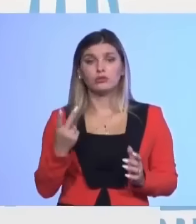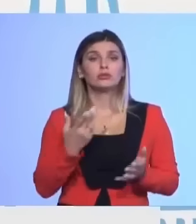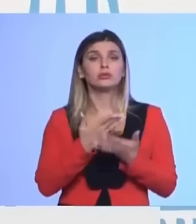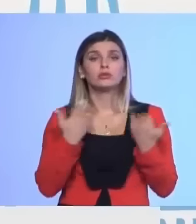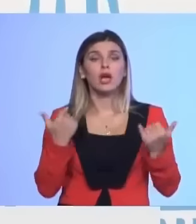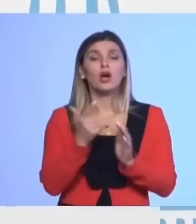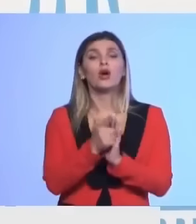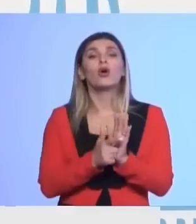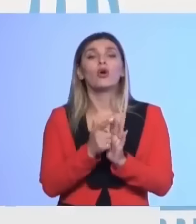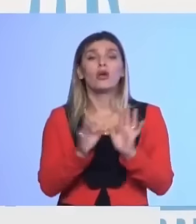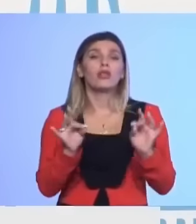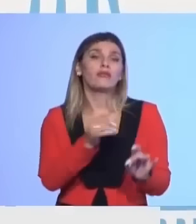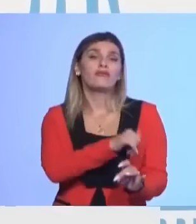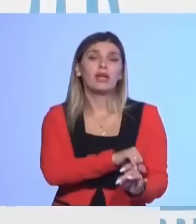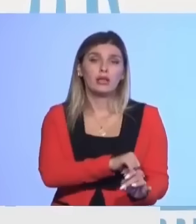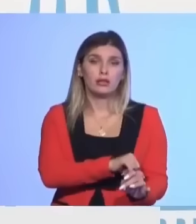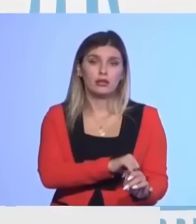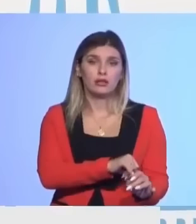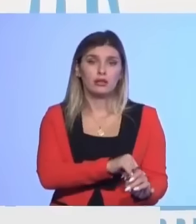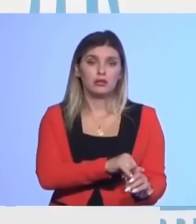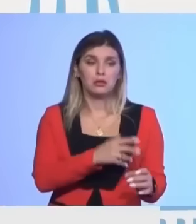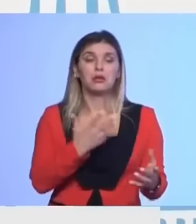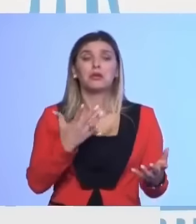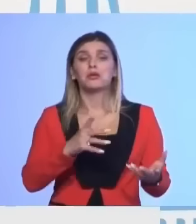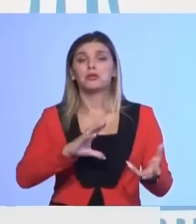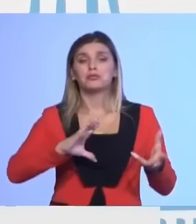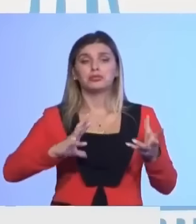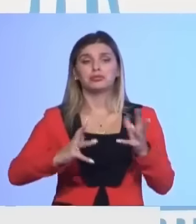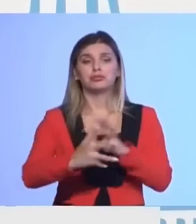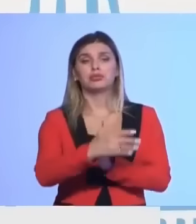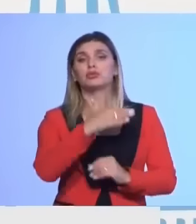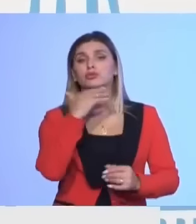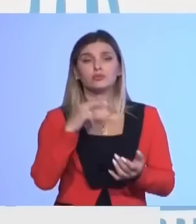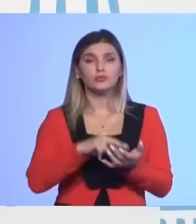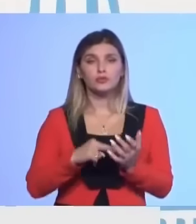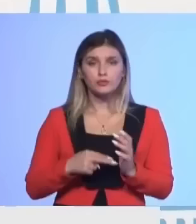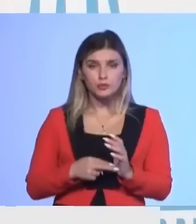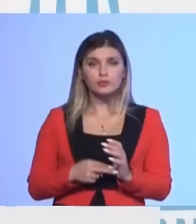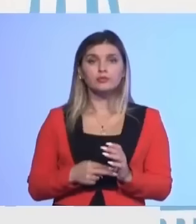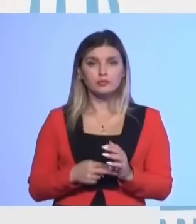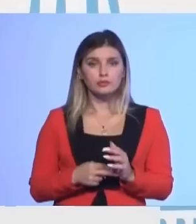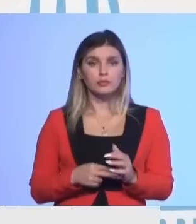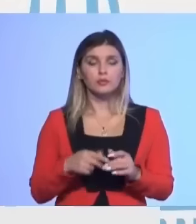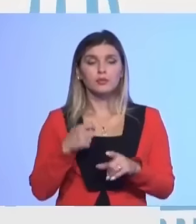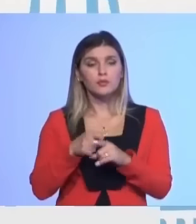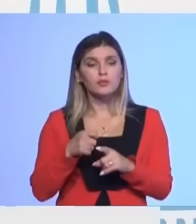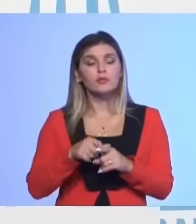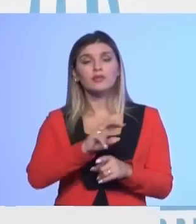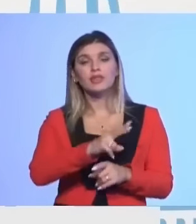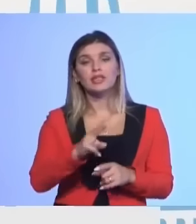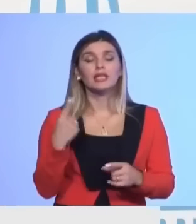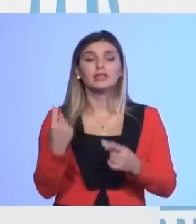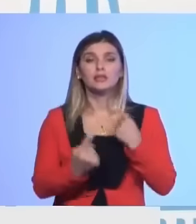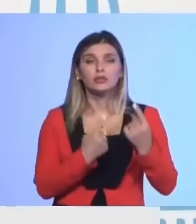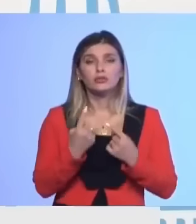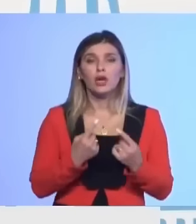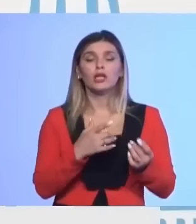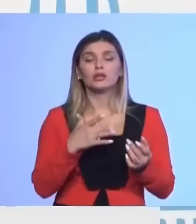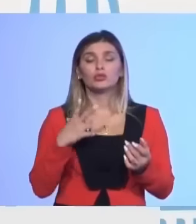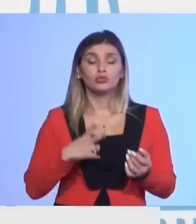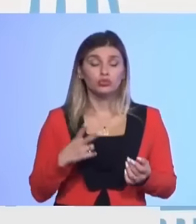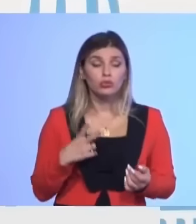një afat 10 vjeçar dhe kjo ka shkaktu shumë të lashe pastaj edhe për çështjet të tjera, qoftë